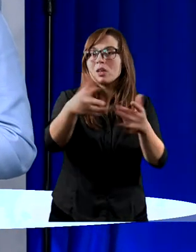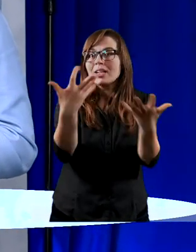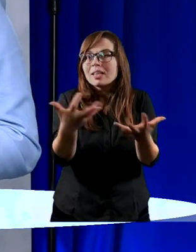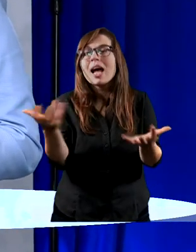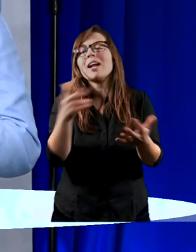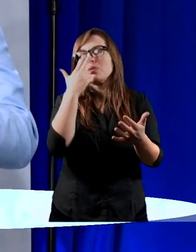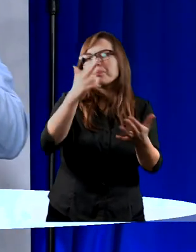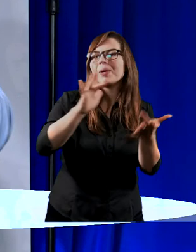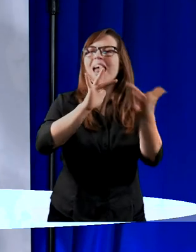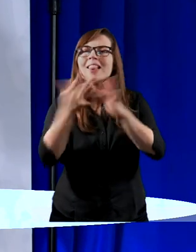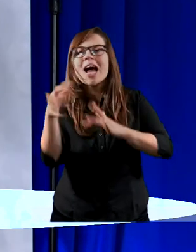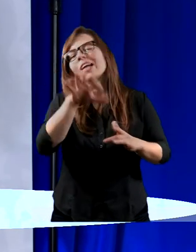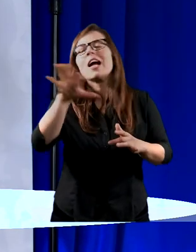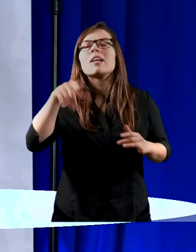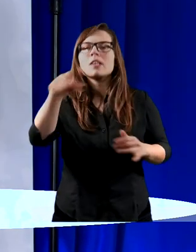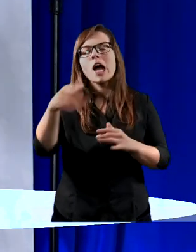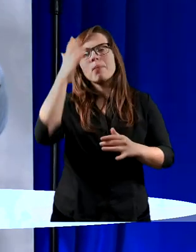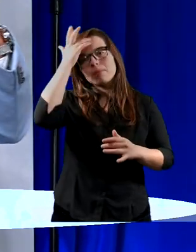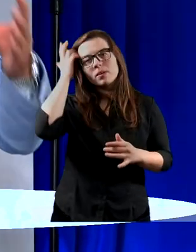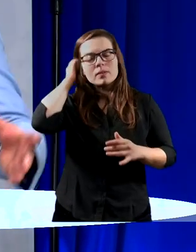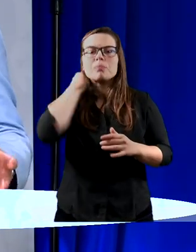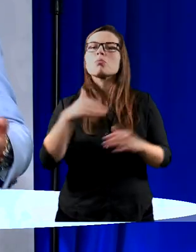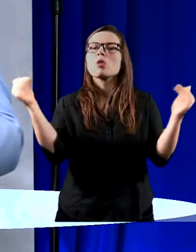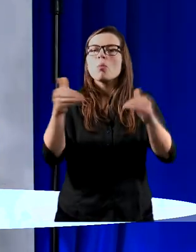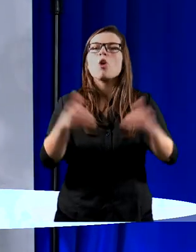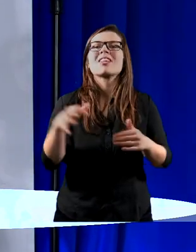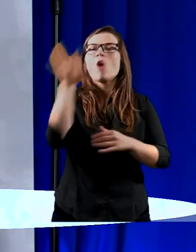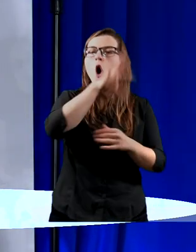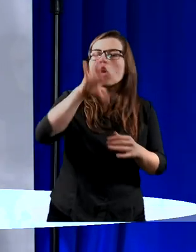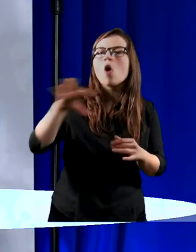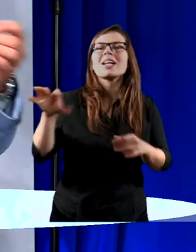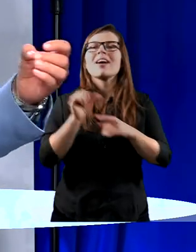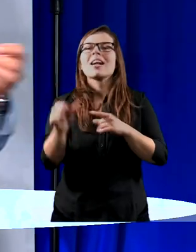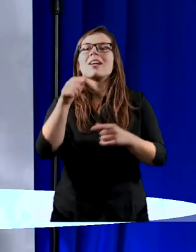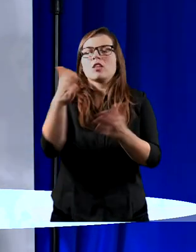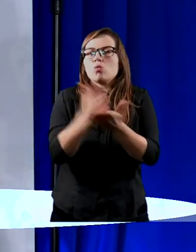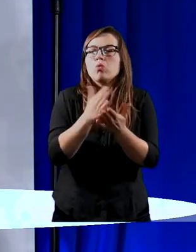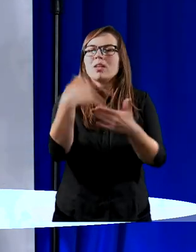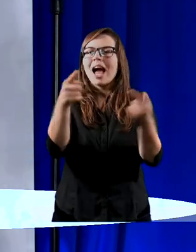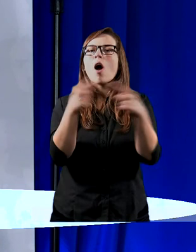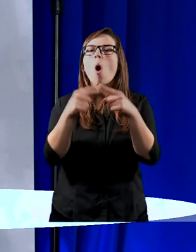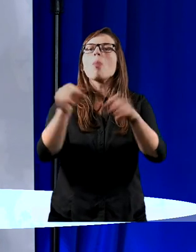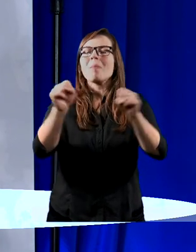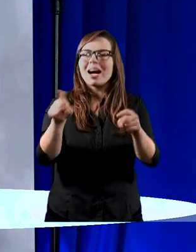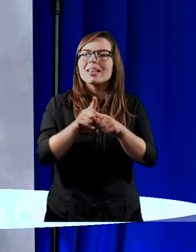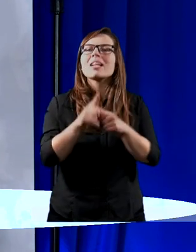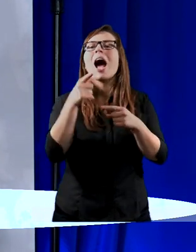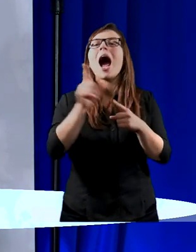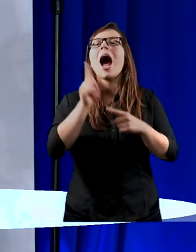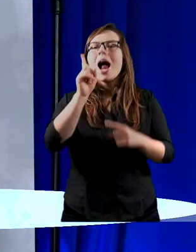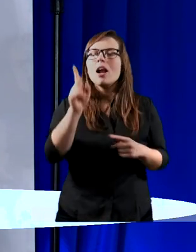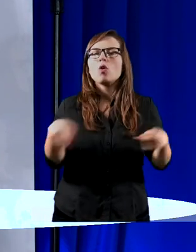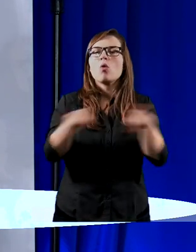w tej chwili wejść na stronę internetową, tam jest możliwość wsparcia finansowego, czy to jest podany numer konta bankowego, ale także